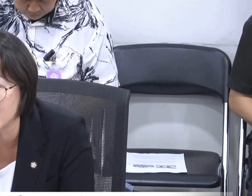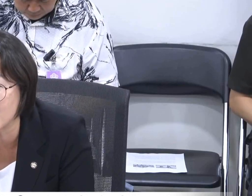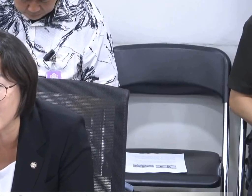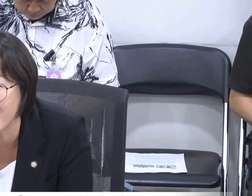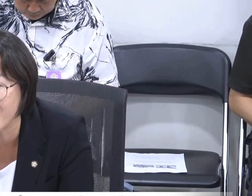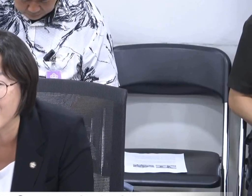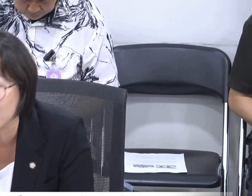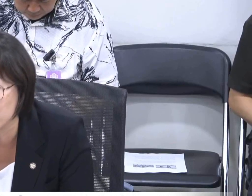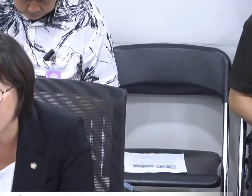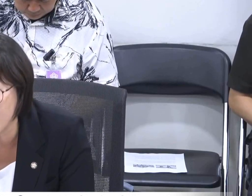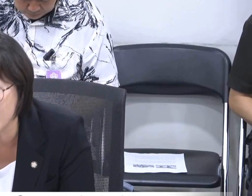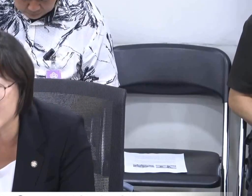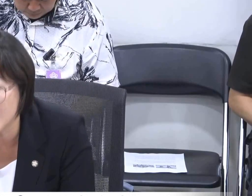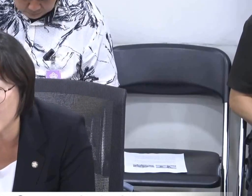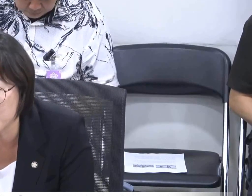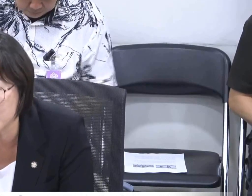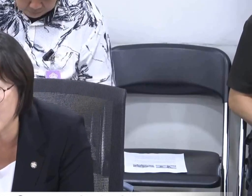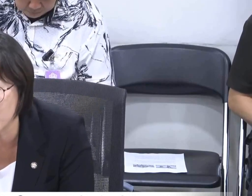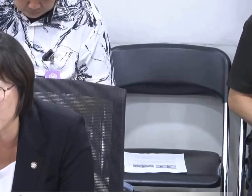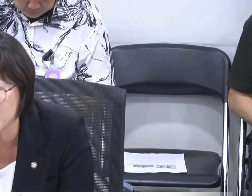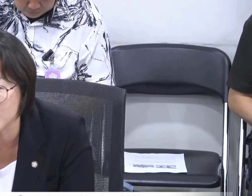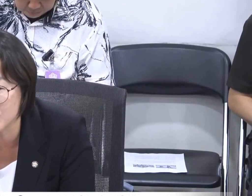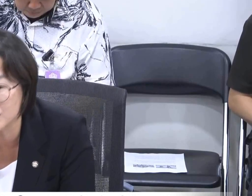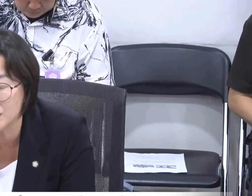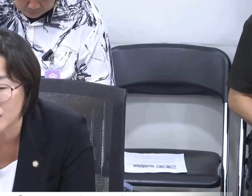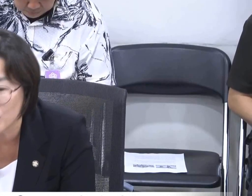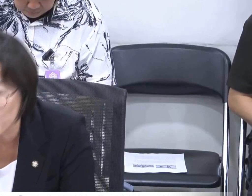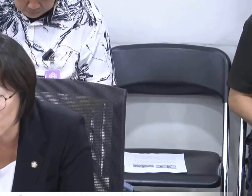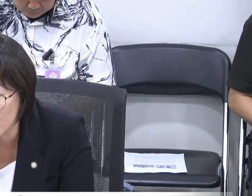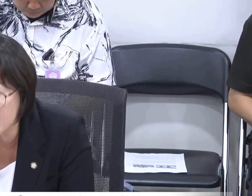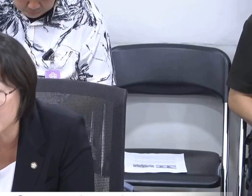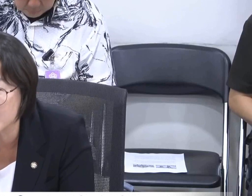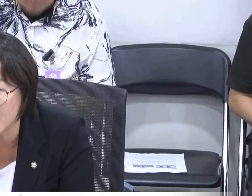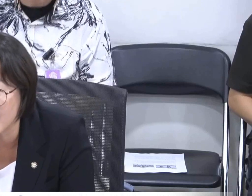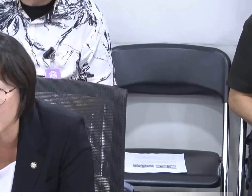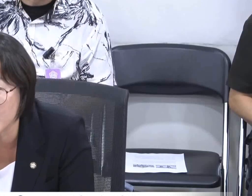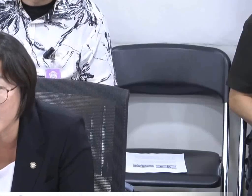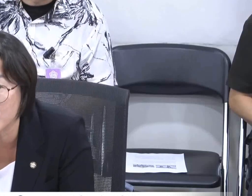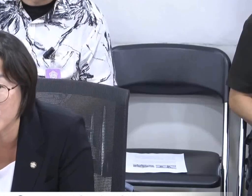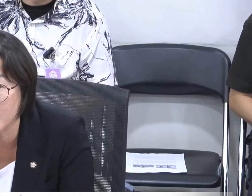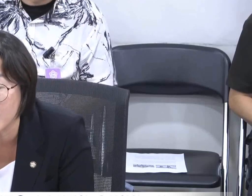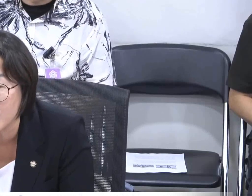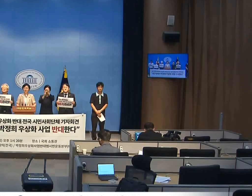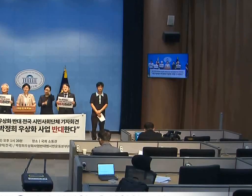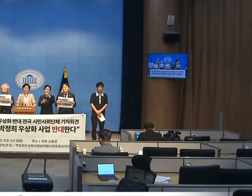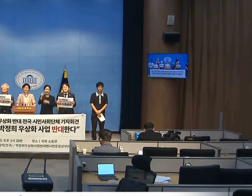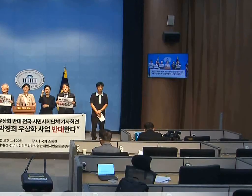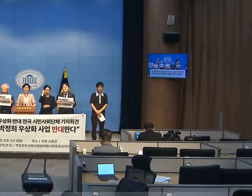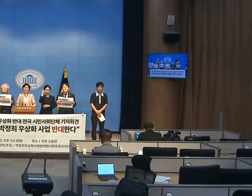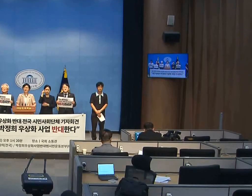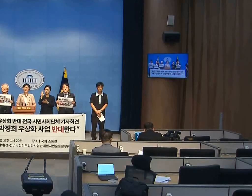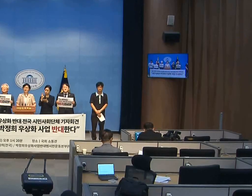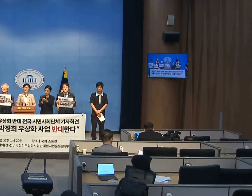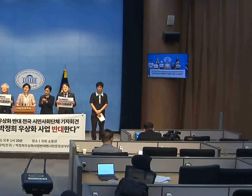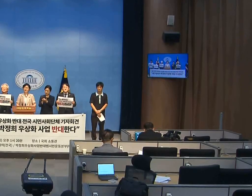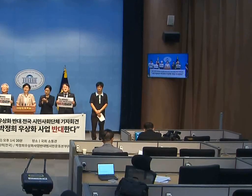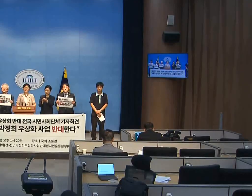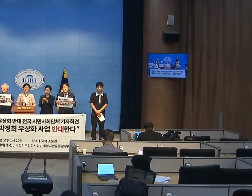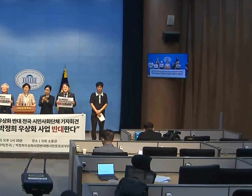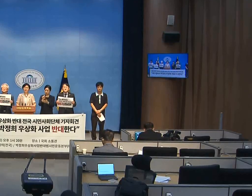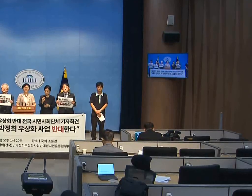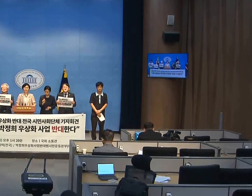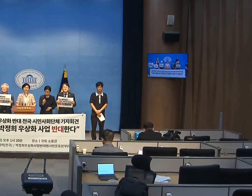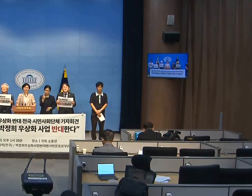다시 신격화, 우상화하는 작업들을 하고 있는 것은 보통의 흐름은 아니라고 생각합니다. 토론회에 앞서